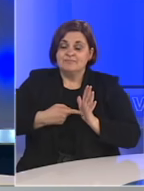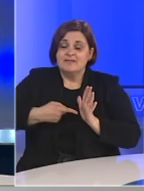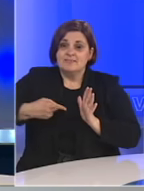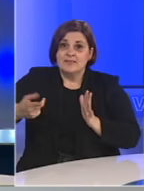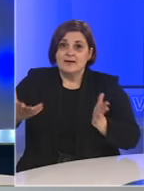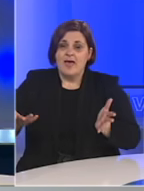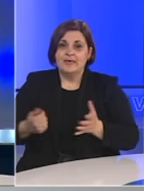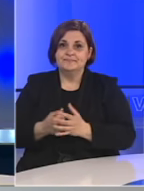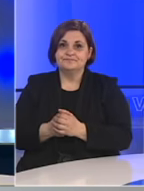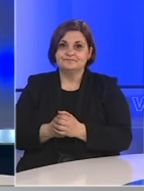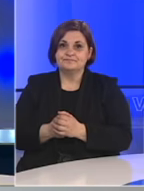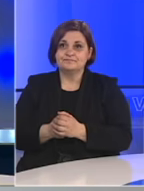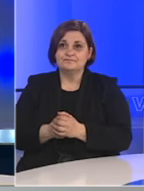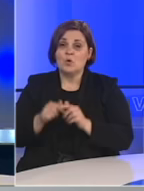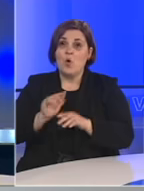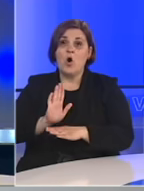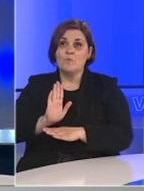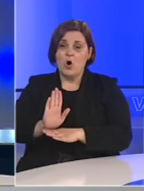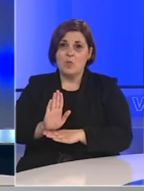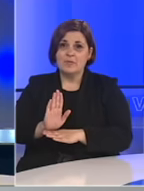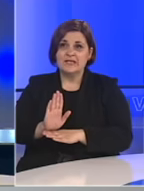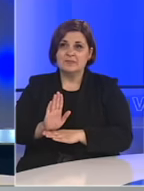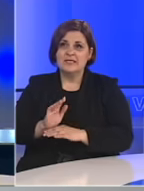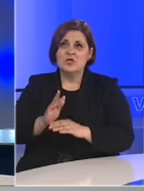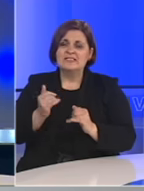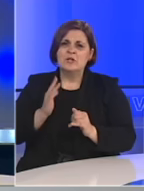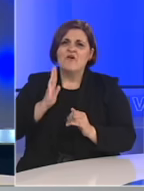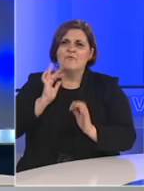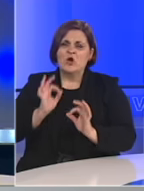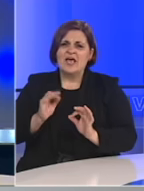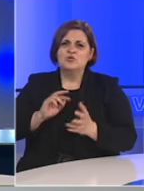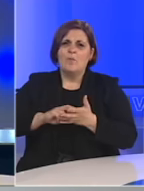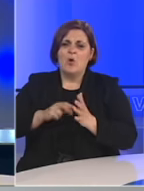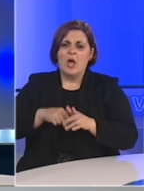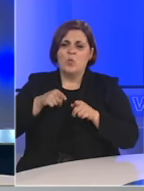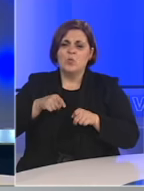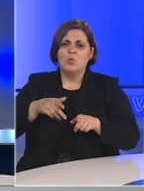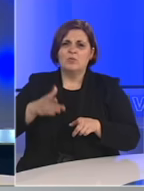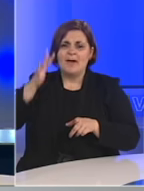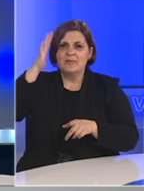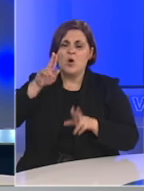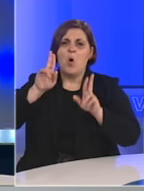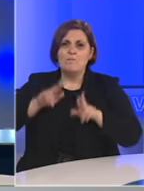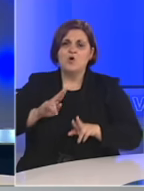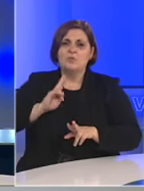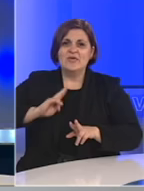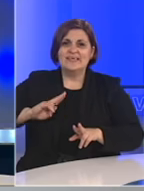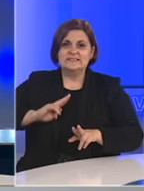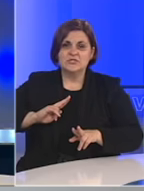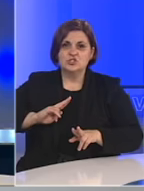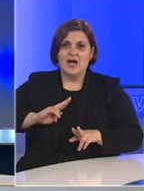vrijeme? Po ovom trenutku, ja mislim, s jednom korektnom politikom koju vodimo u službi za zapošljavanje, možemo izdržati. Mi